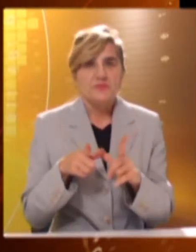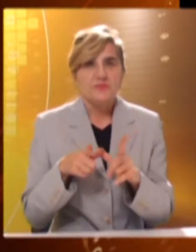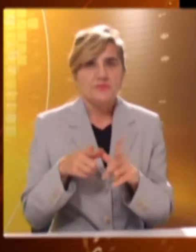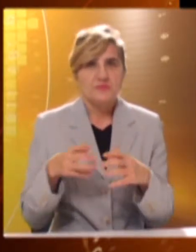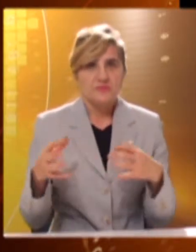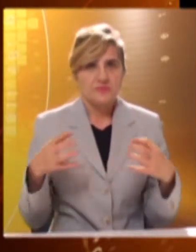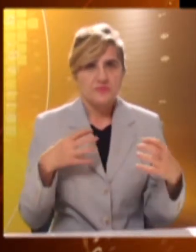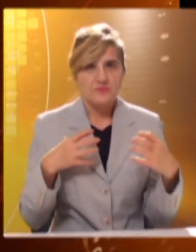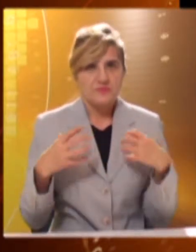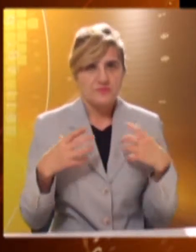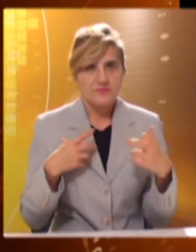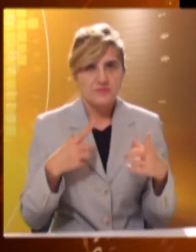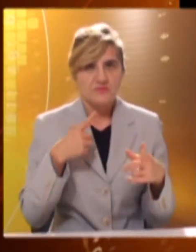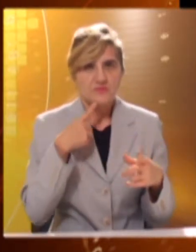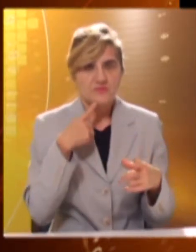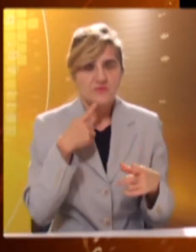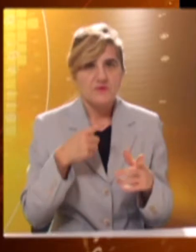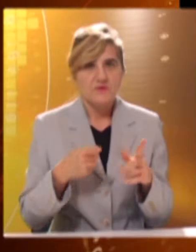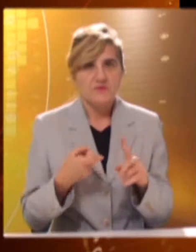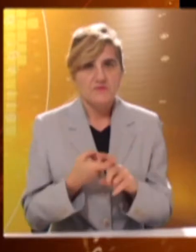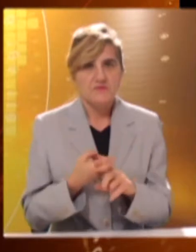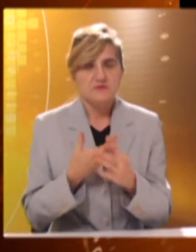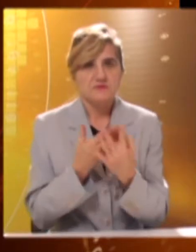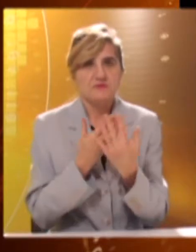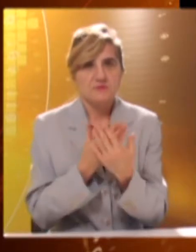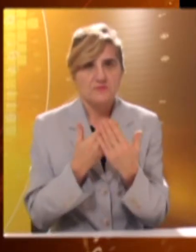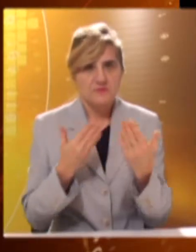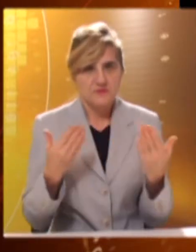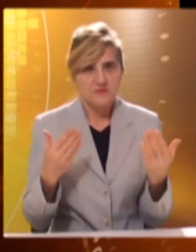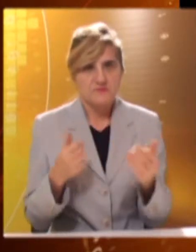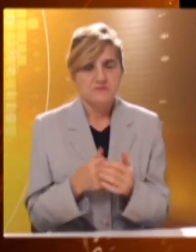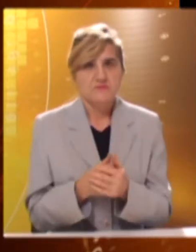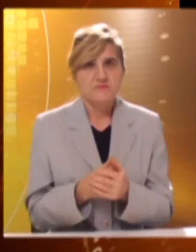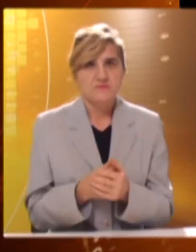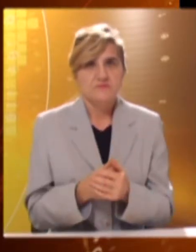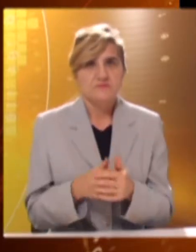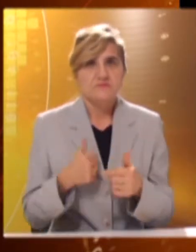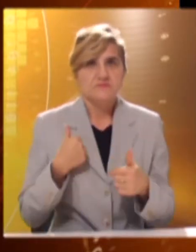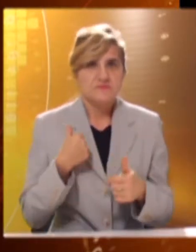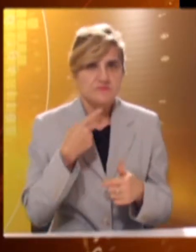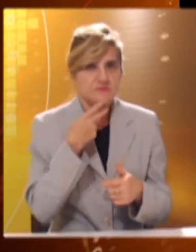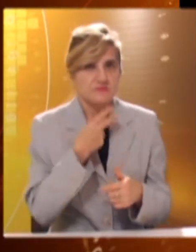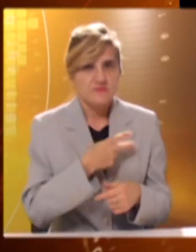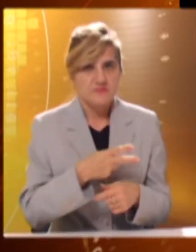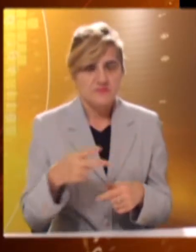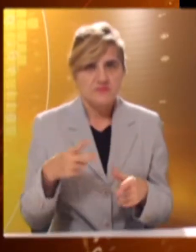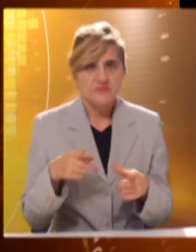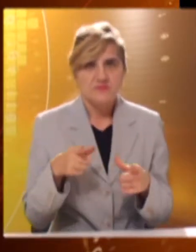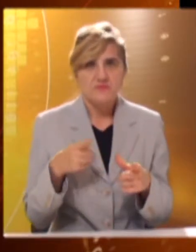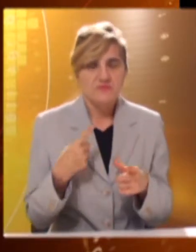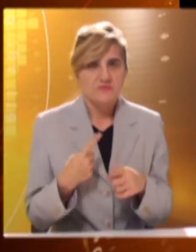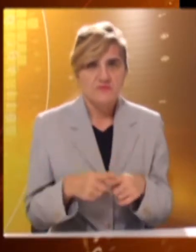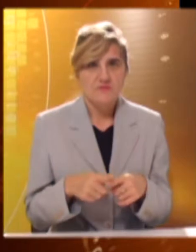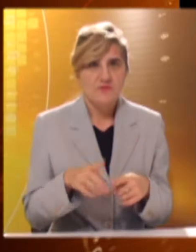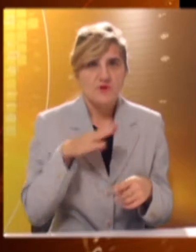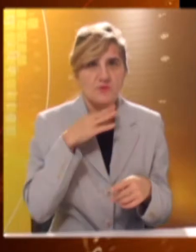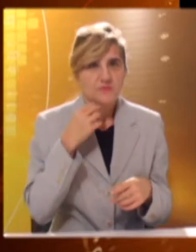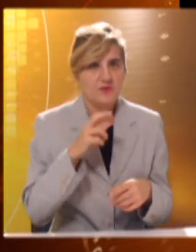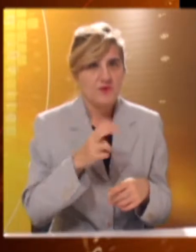iz aspekta savremenog teatra ili iz aspekta savremenog umetnosti, i po meni su značajni i zbog